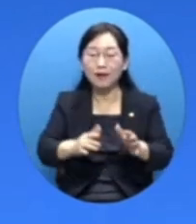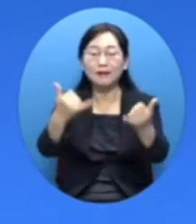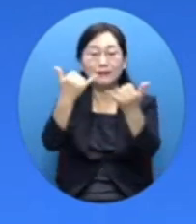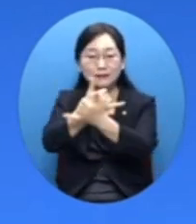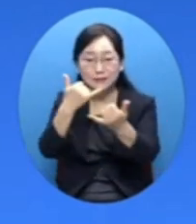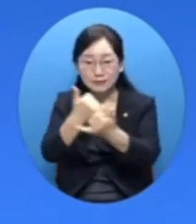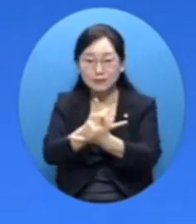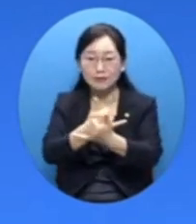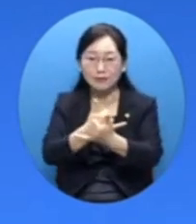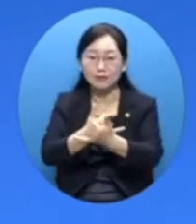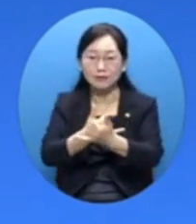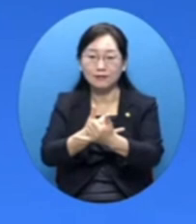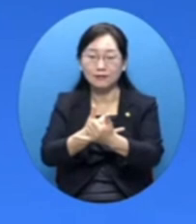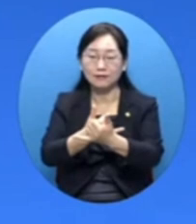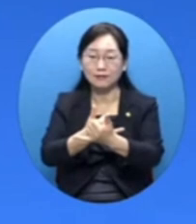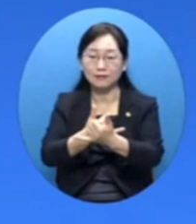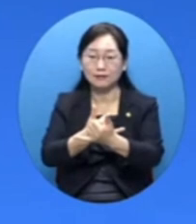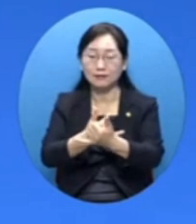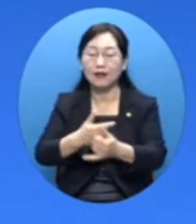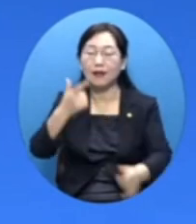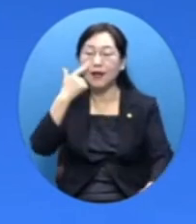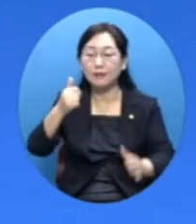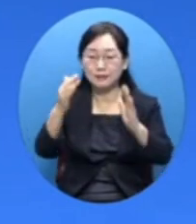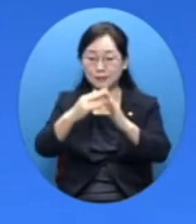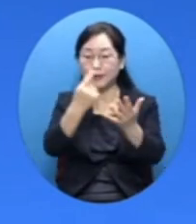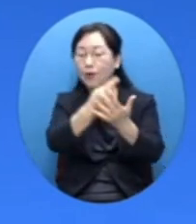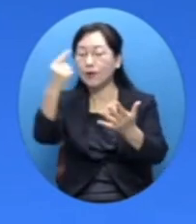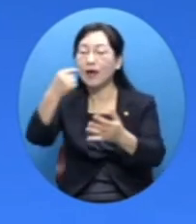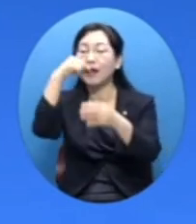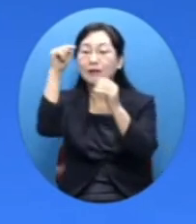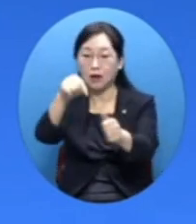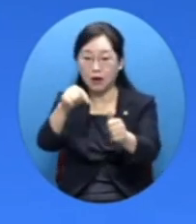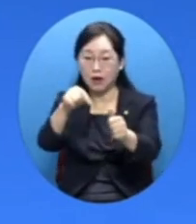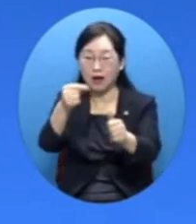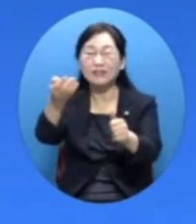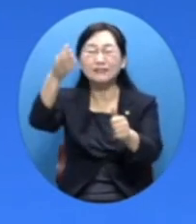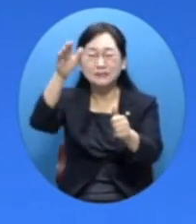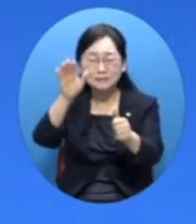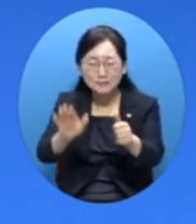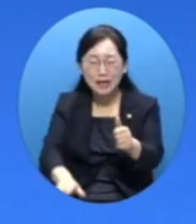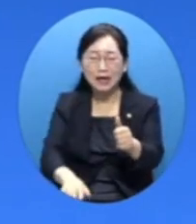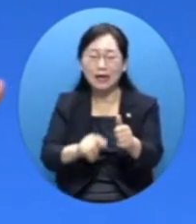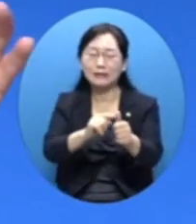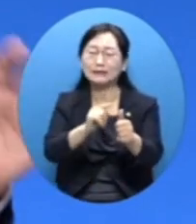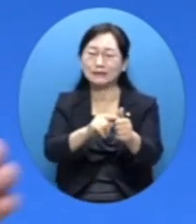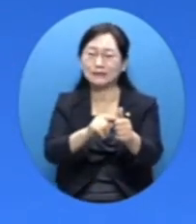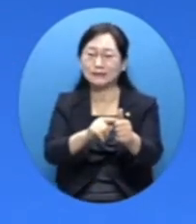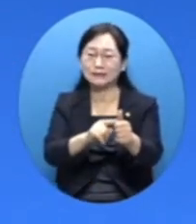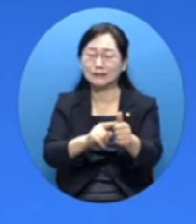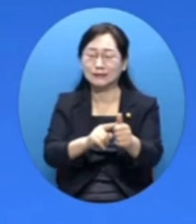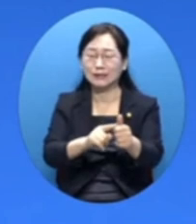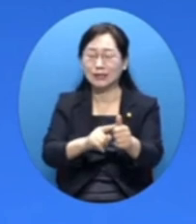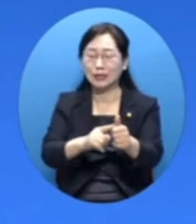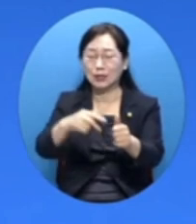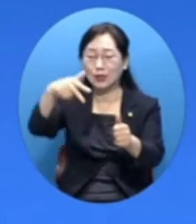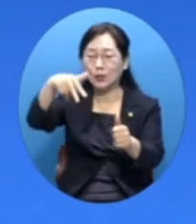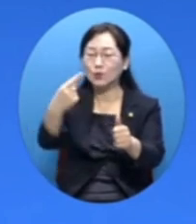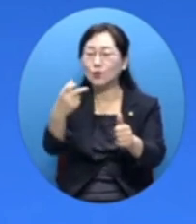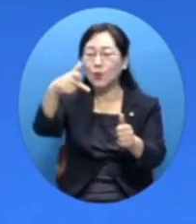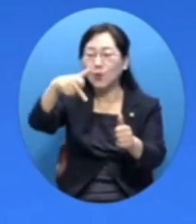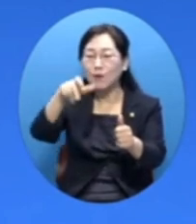친척과 너의 아버지의 집을 떠나라 그랬는데 떠날 때 조카 롯을 데리고